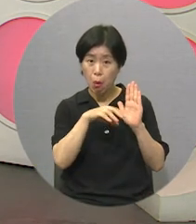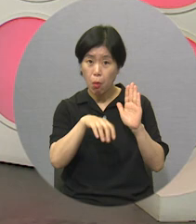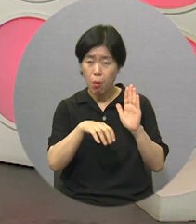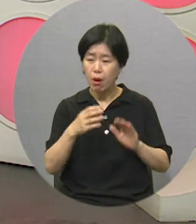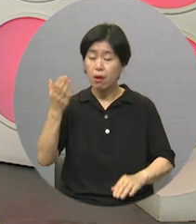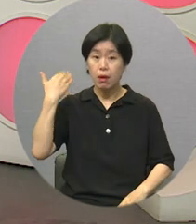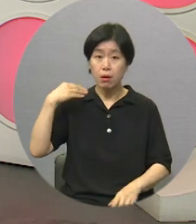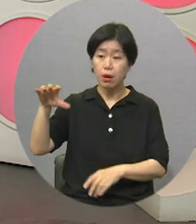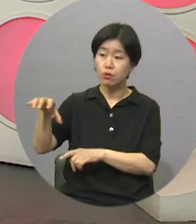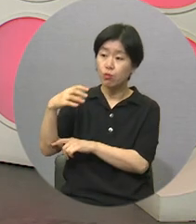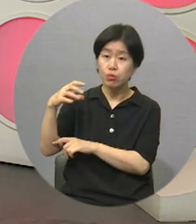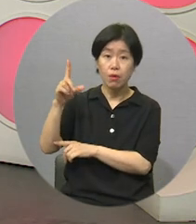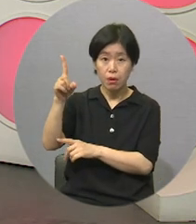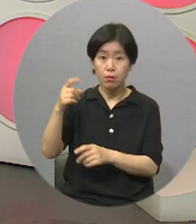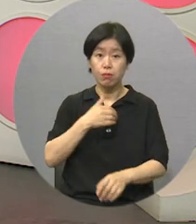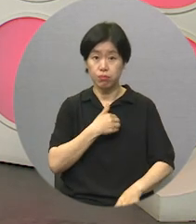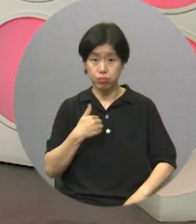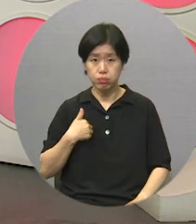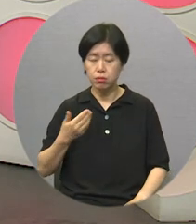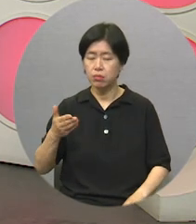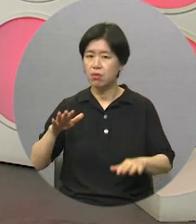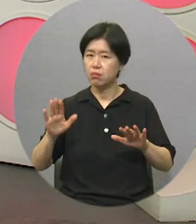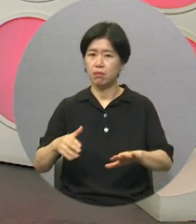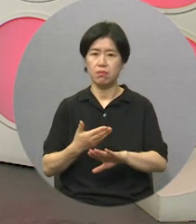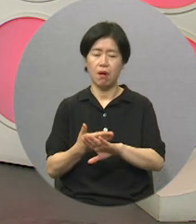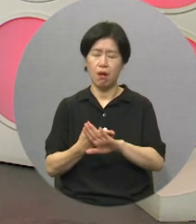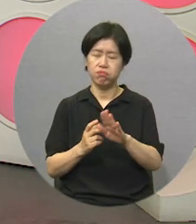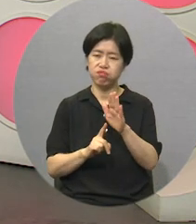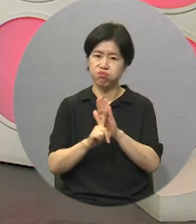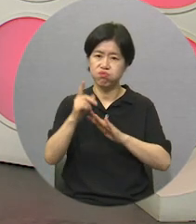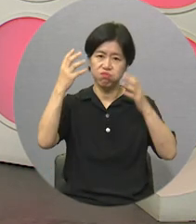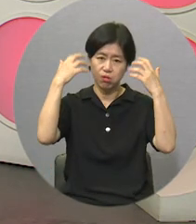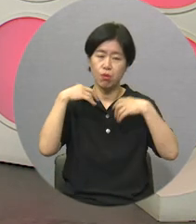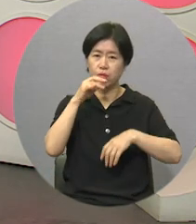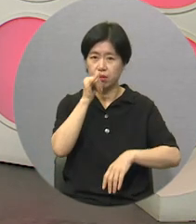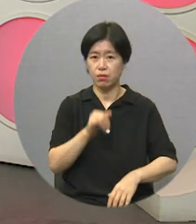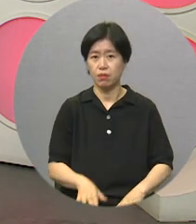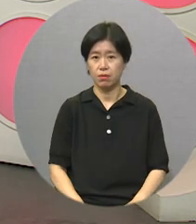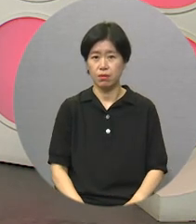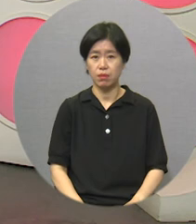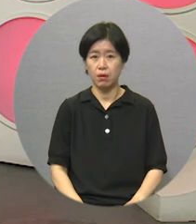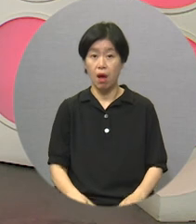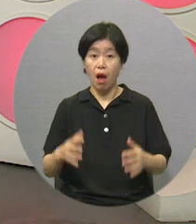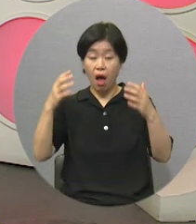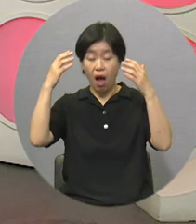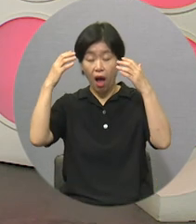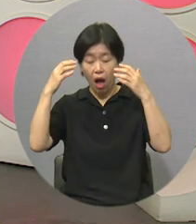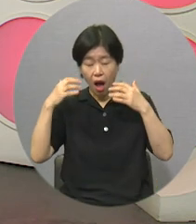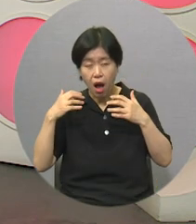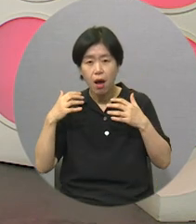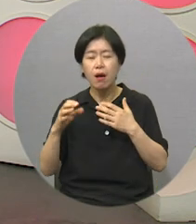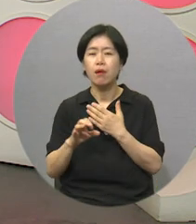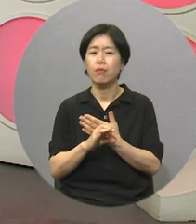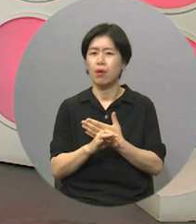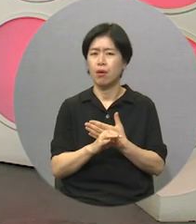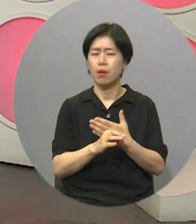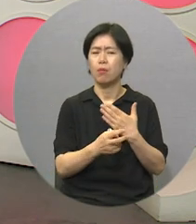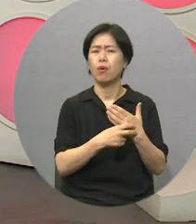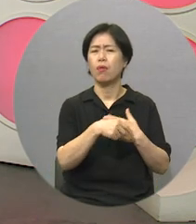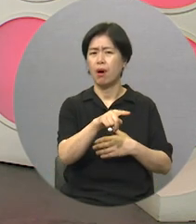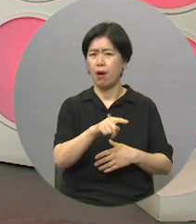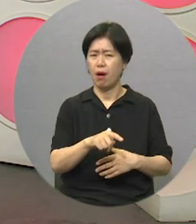예전에는 그랬지만 네. 지금은 그렇지 않아요. 너무 더워요. 아, 그래요. 더위 네. 먹으면 병원비가 더 들어요. 맞습니다. 아, 그래도 든든하시겠어요?